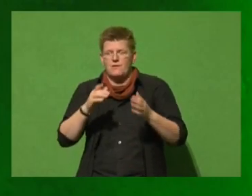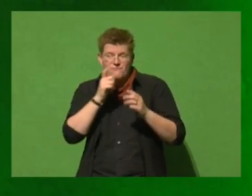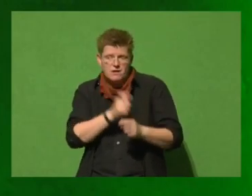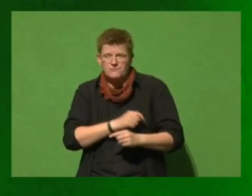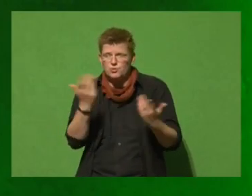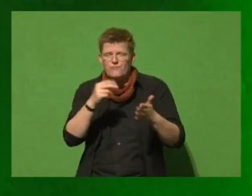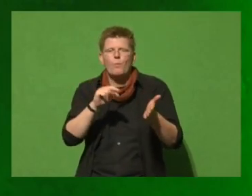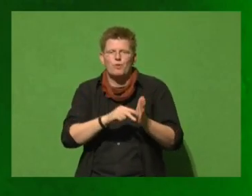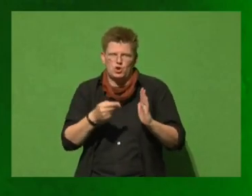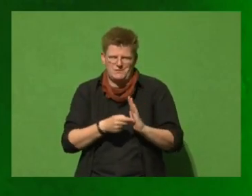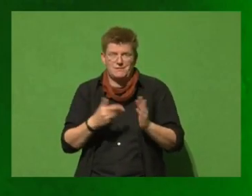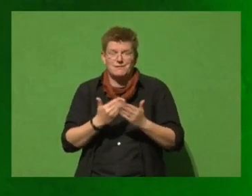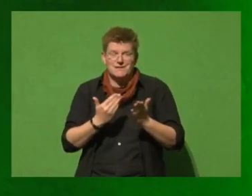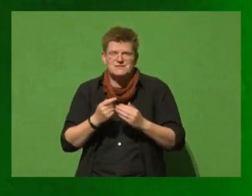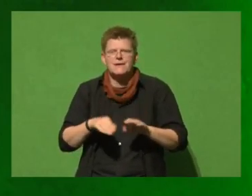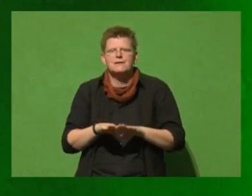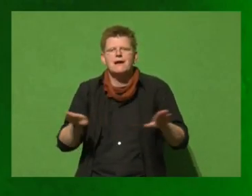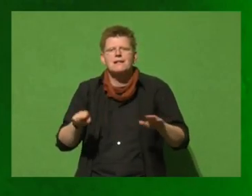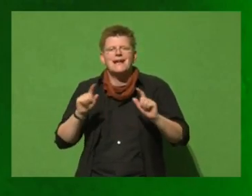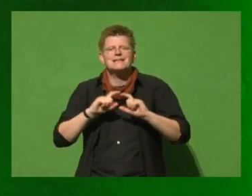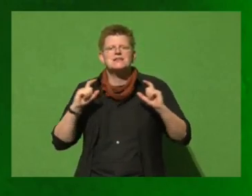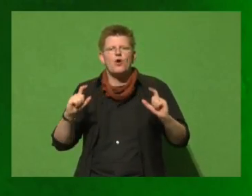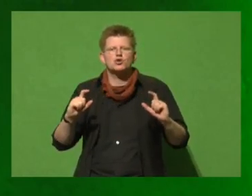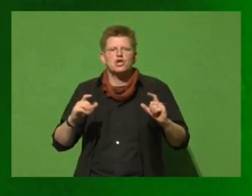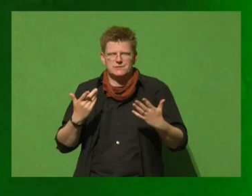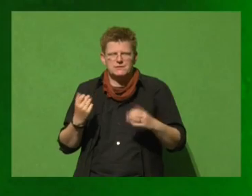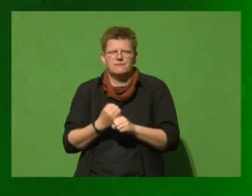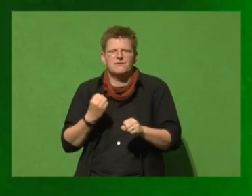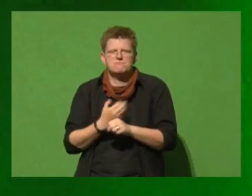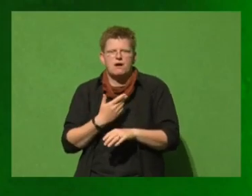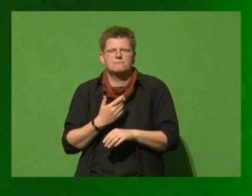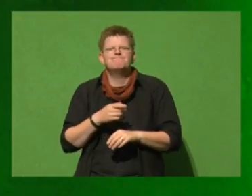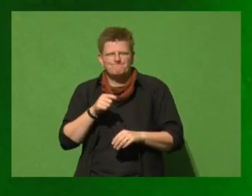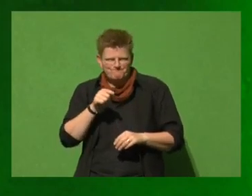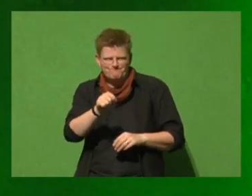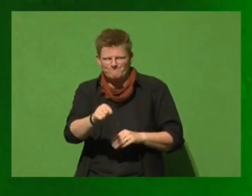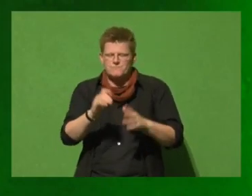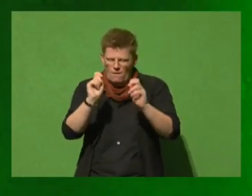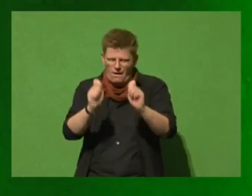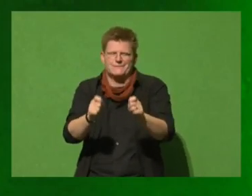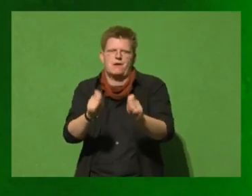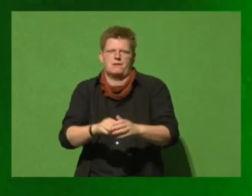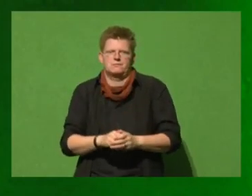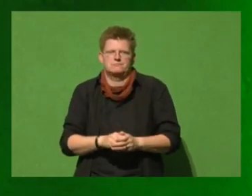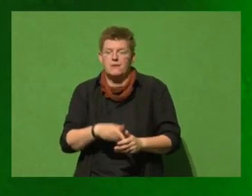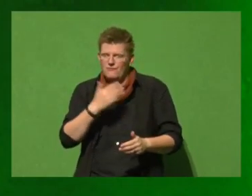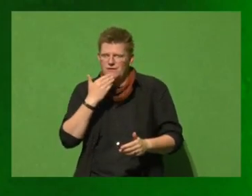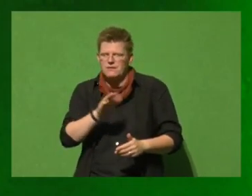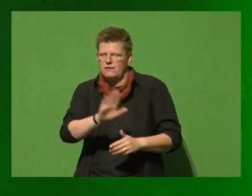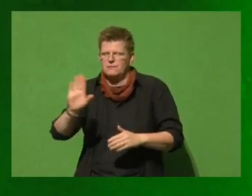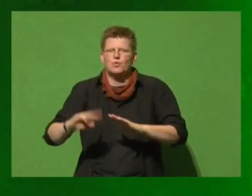als Landesvorstand gemeinsam mit der LAG Europa Frieden und Internationales diesen Antrag ein. Wir danken für eure